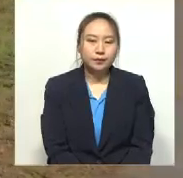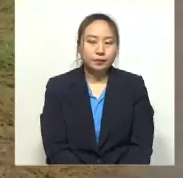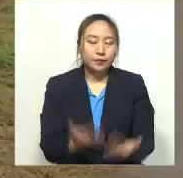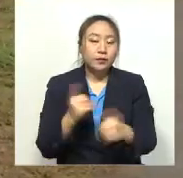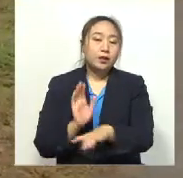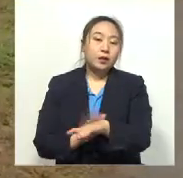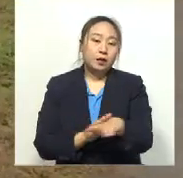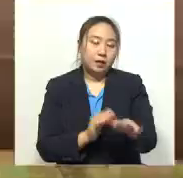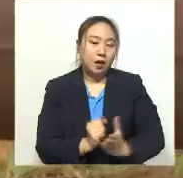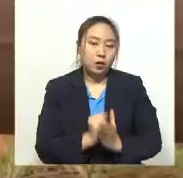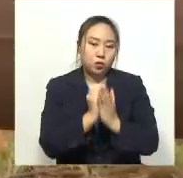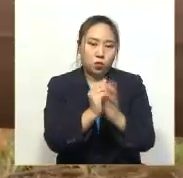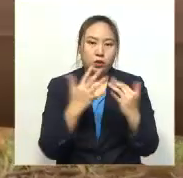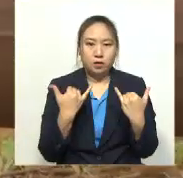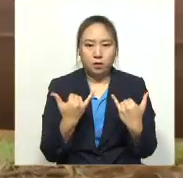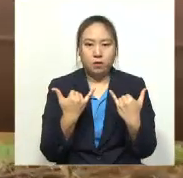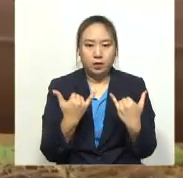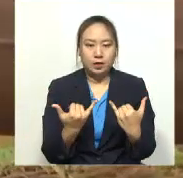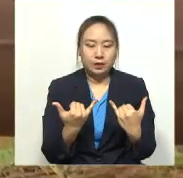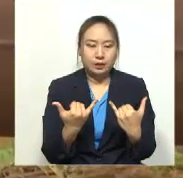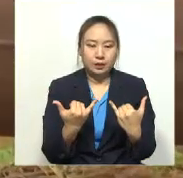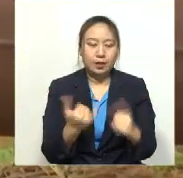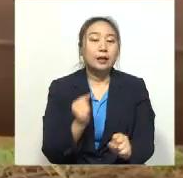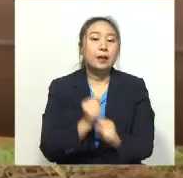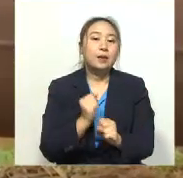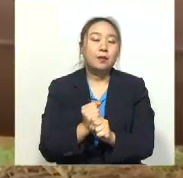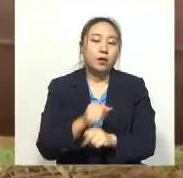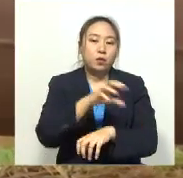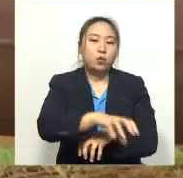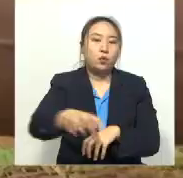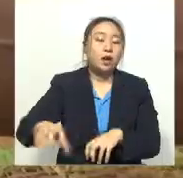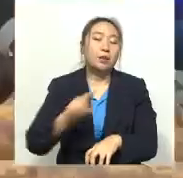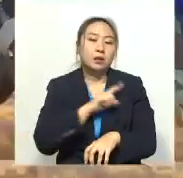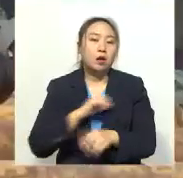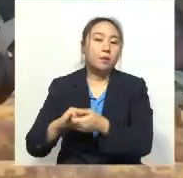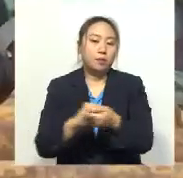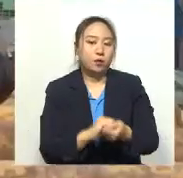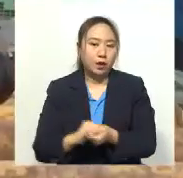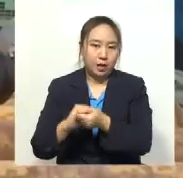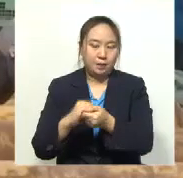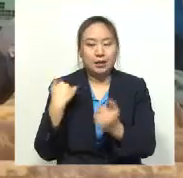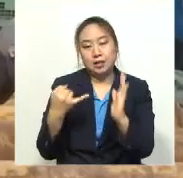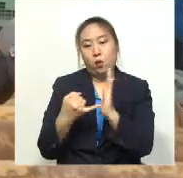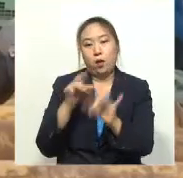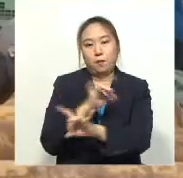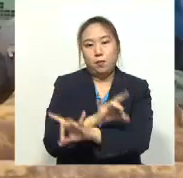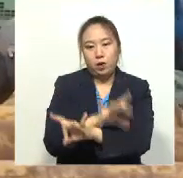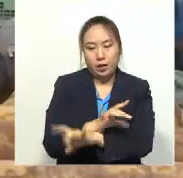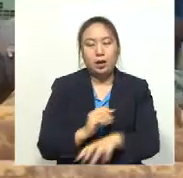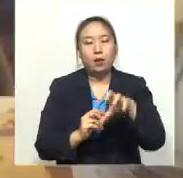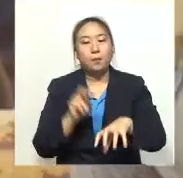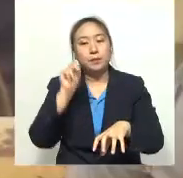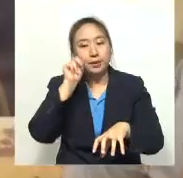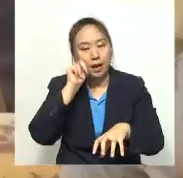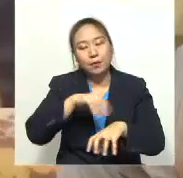จ้งเตือนและการช่วยเหลือในขณะนี้จะเป็นการทำงานแบบบูรณาการของหน่วยงานที่เกี่ยวข้องประกอบด้วยจังหวัดเพชรบุรีกรมชลประท